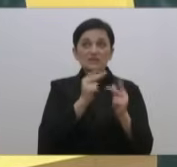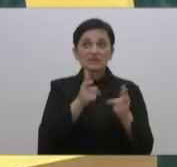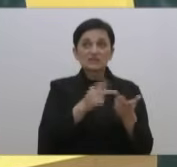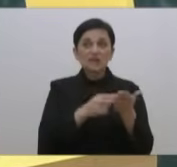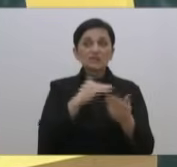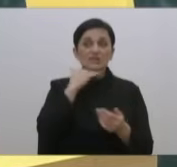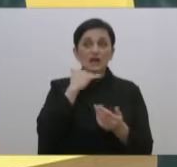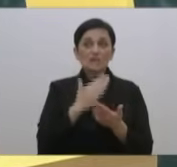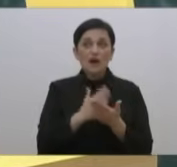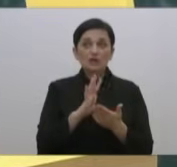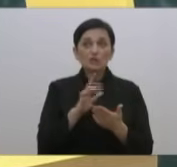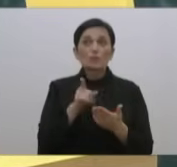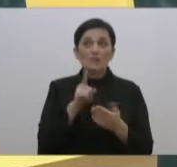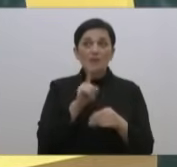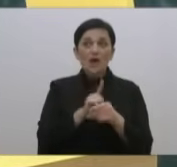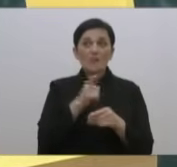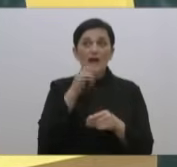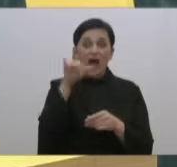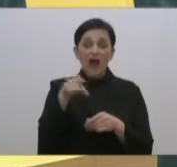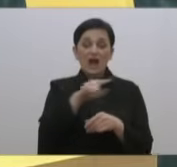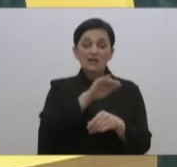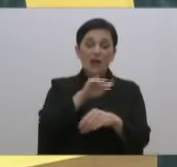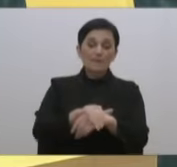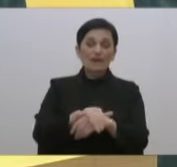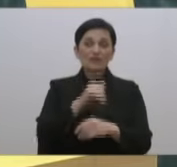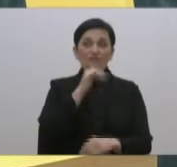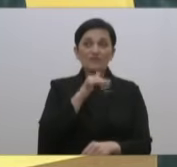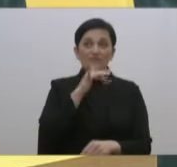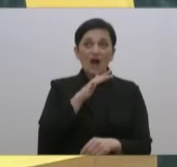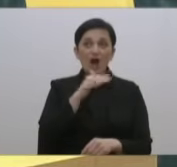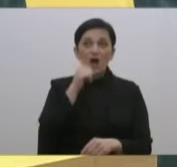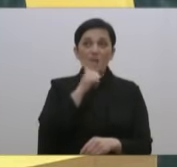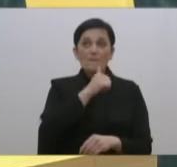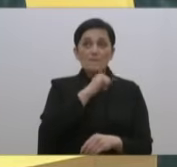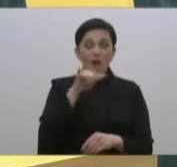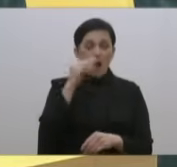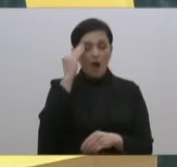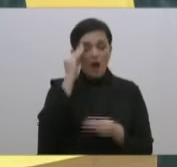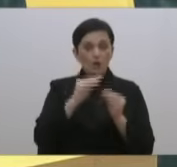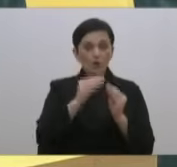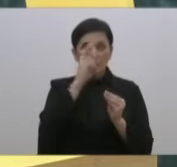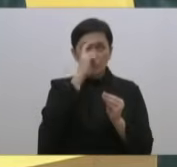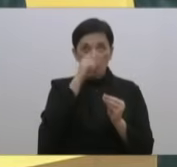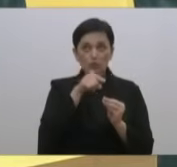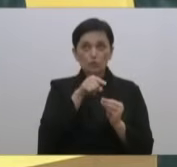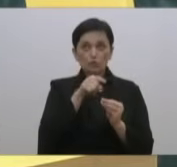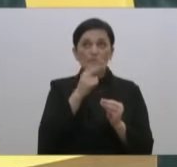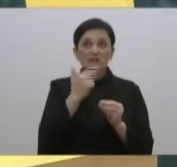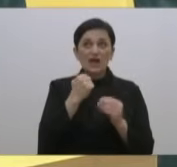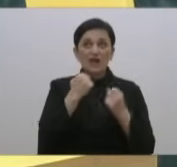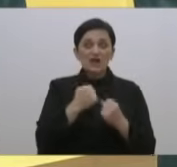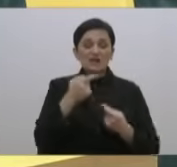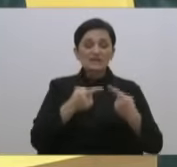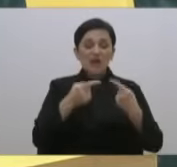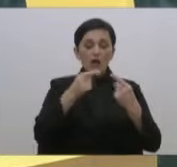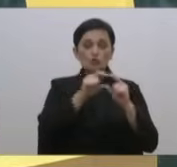დასადასტურებლად არ არის საკმარისი. აქაც ამხელა გახარია, რომ თითქოს ფარული ზრახვა შეიძლებოდა ქონოდა ხელისუფლებას და ეს გარკვეულ